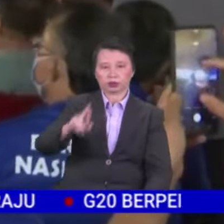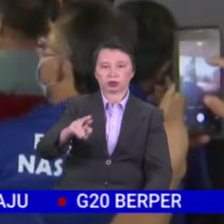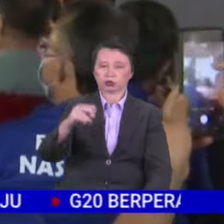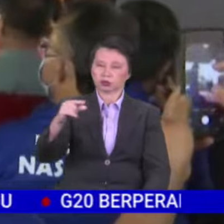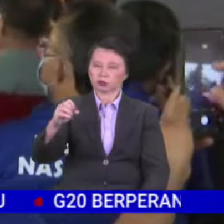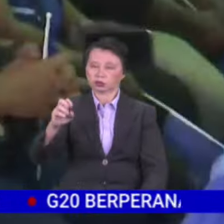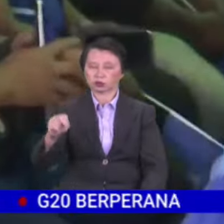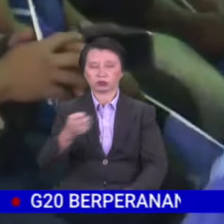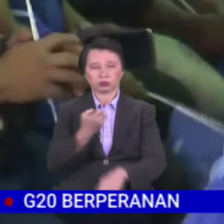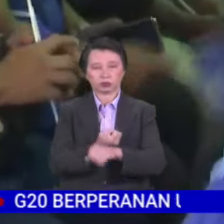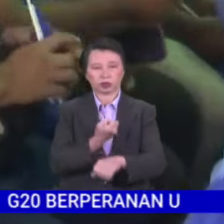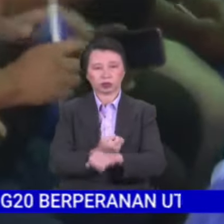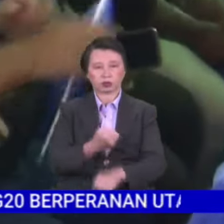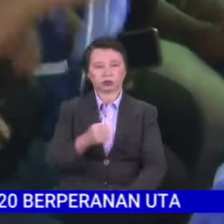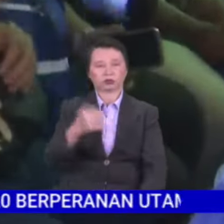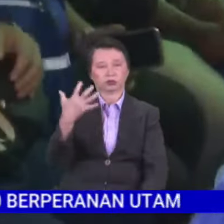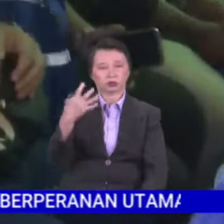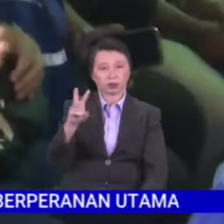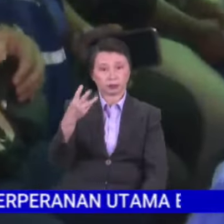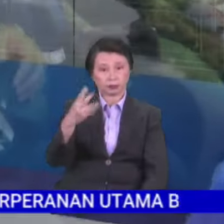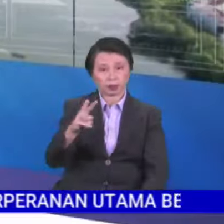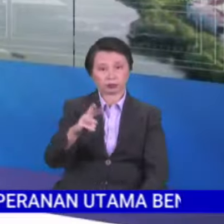Gum-Gum Batu 16 Sandakan.